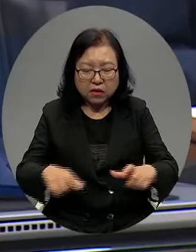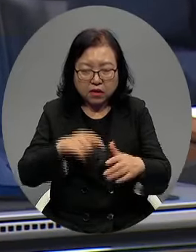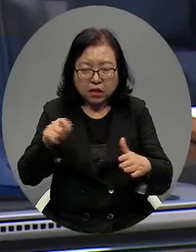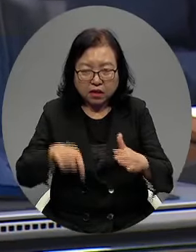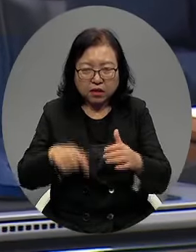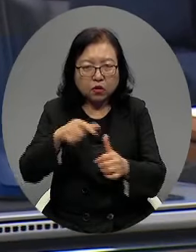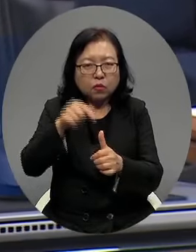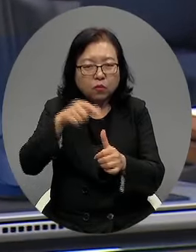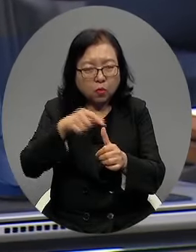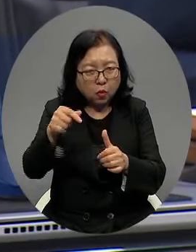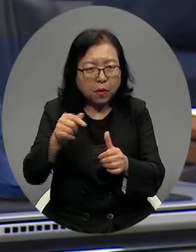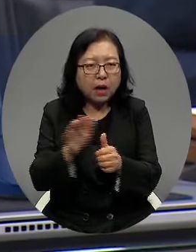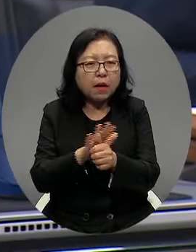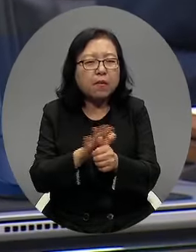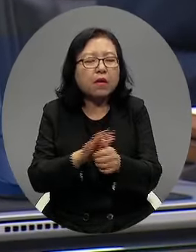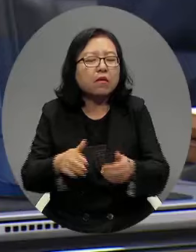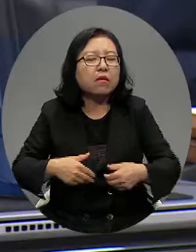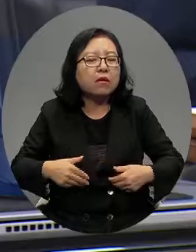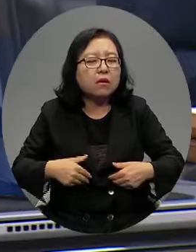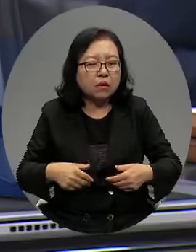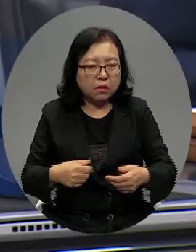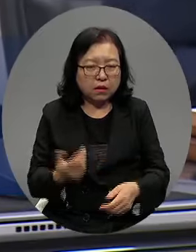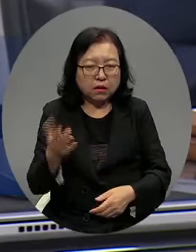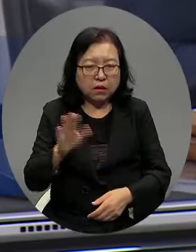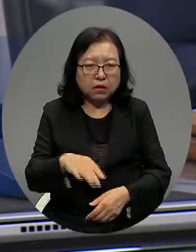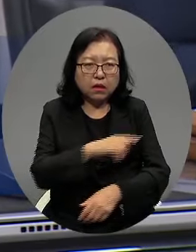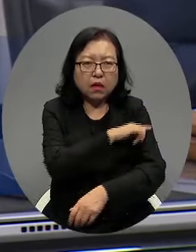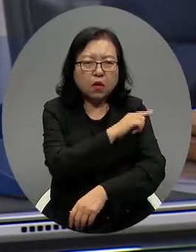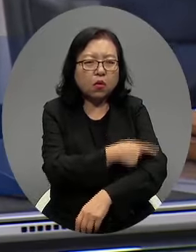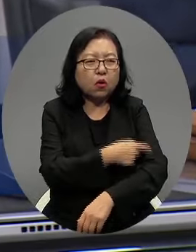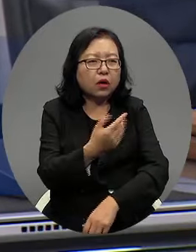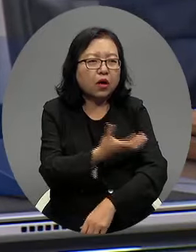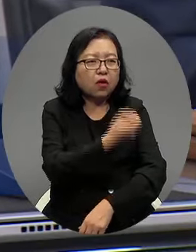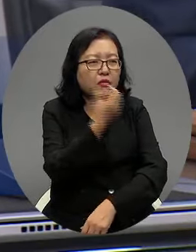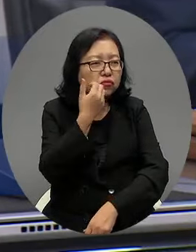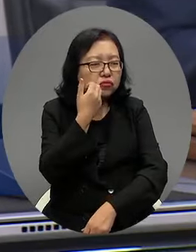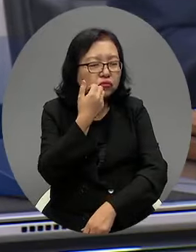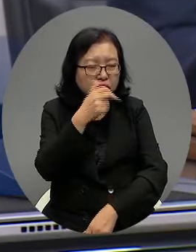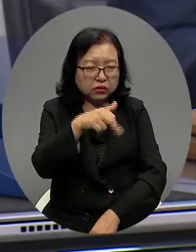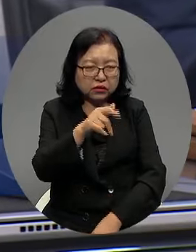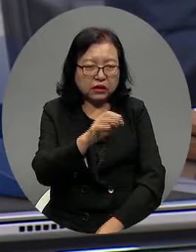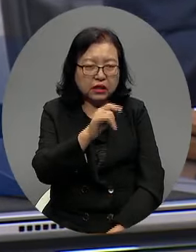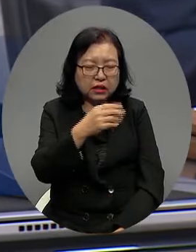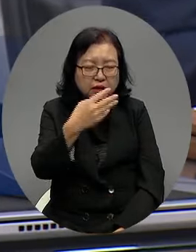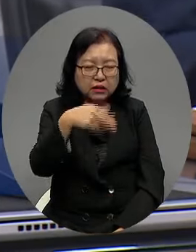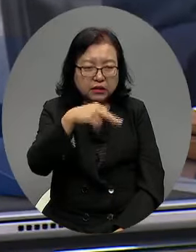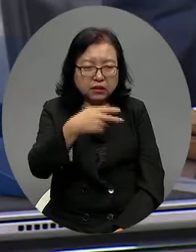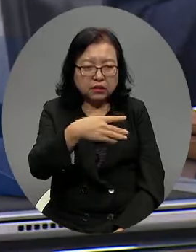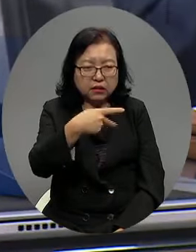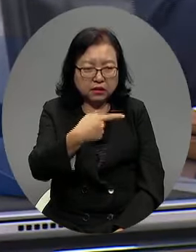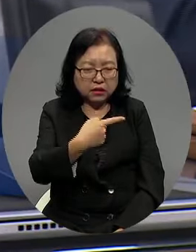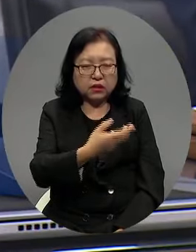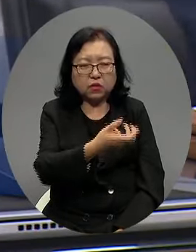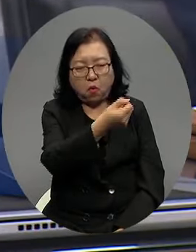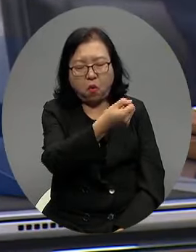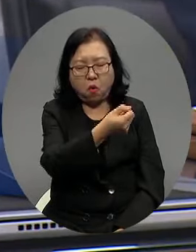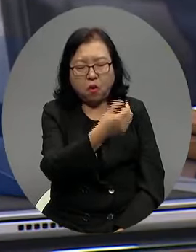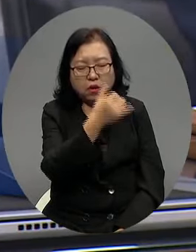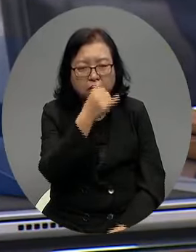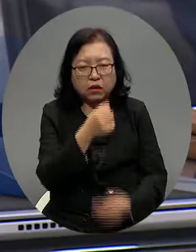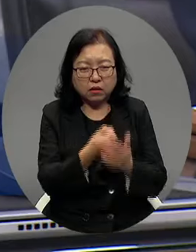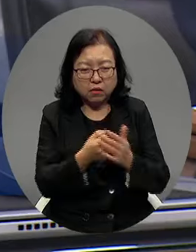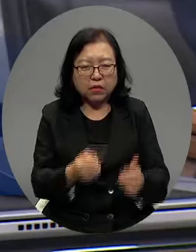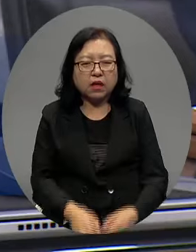최대한 노력을 하고 있습니다 근데 이제 권한이 이게 이제 카이스트에서 를하기 때에